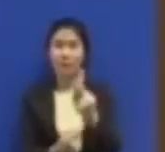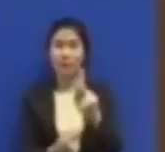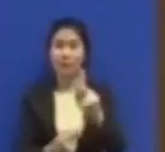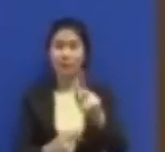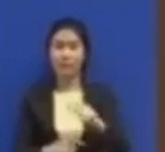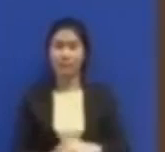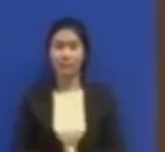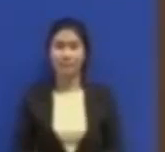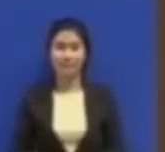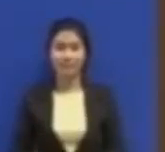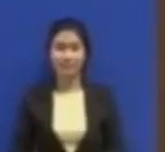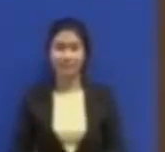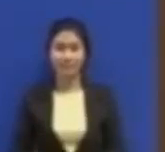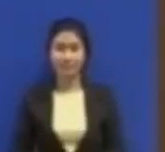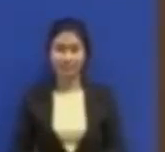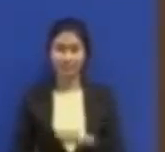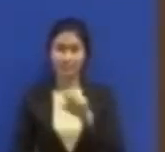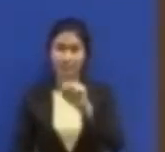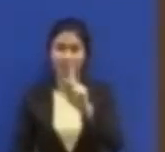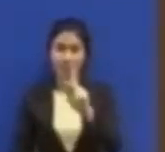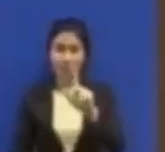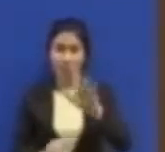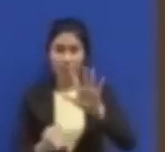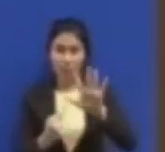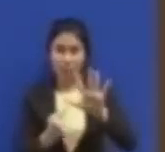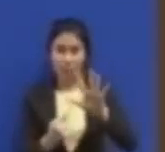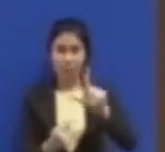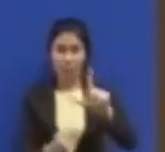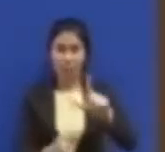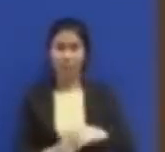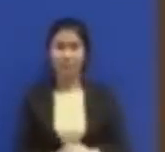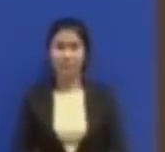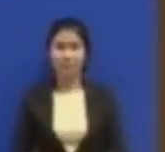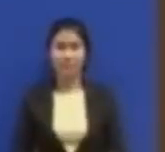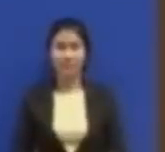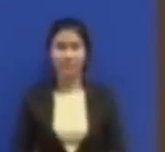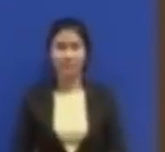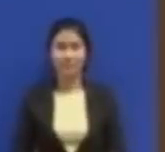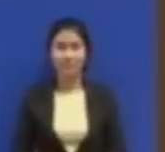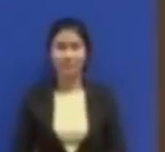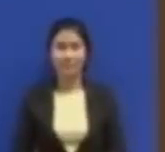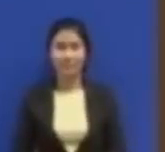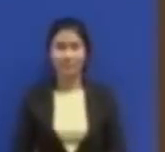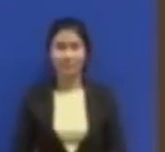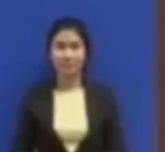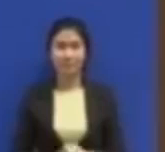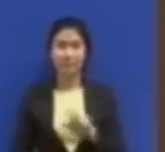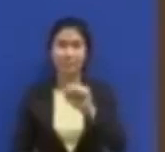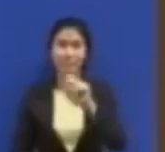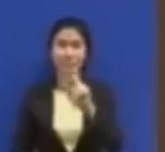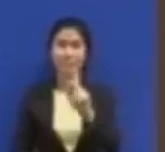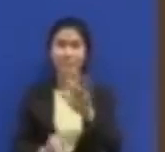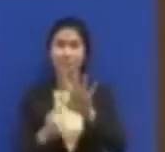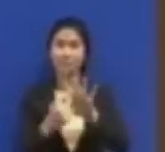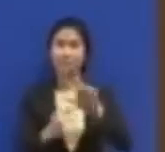184พลเอกสกลสัจจานิช185พลเอกสกลชื่นต